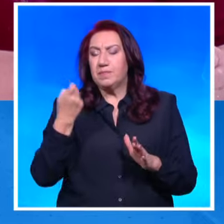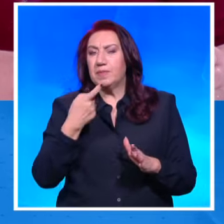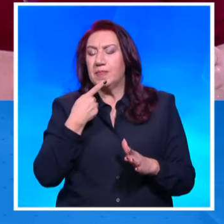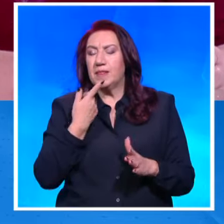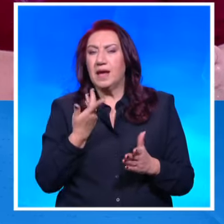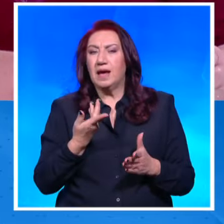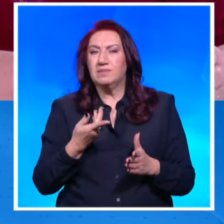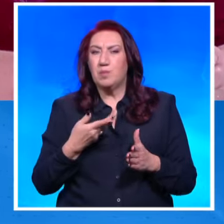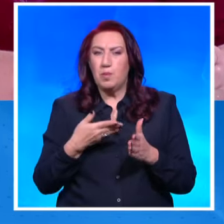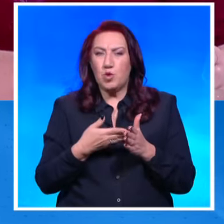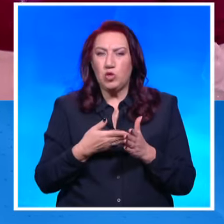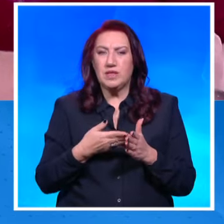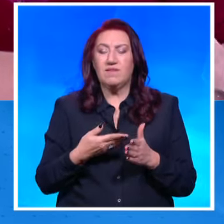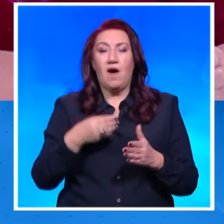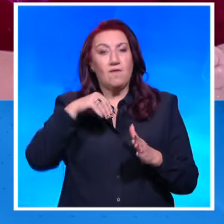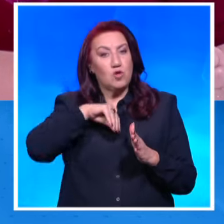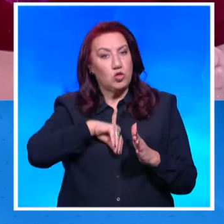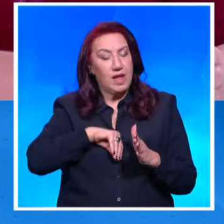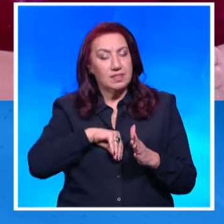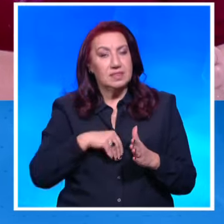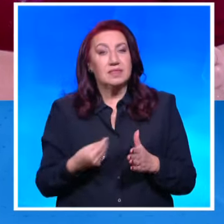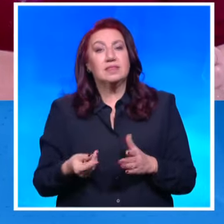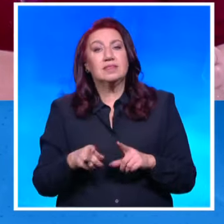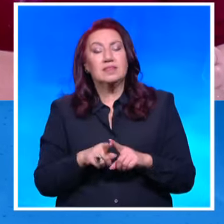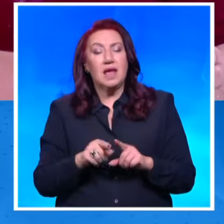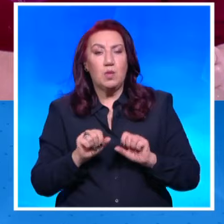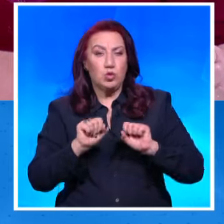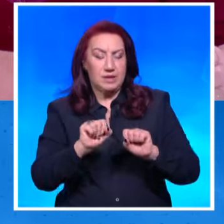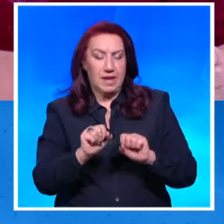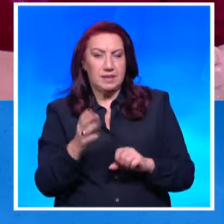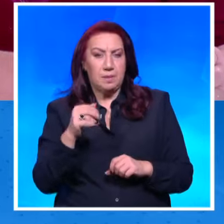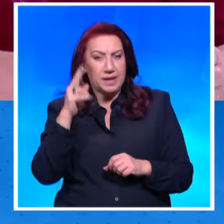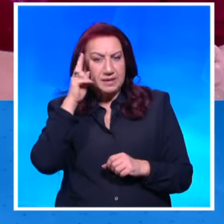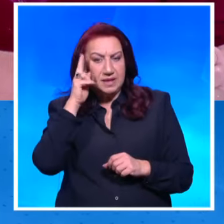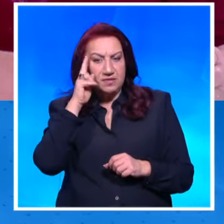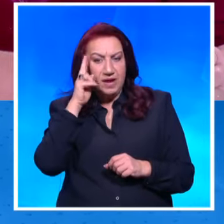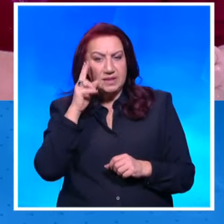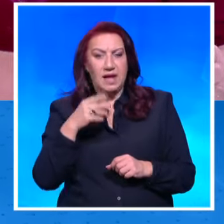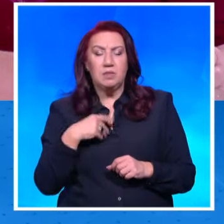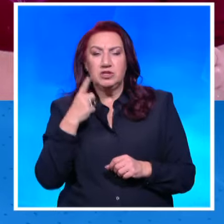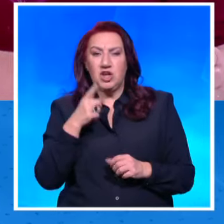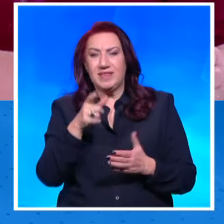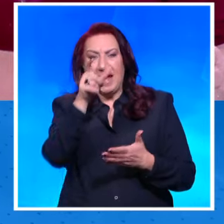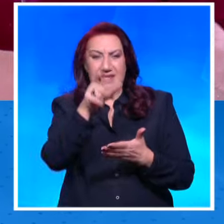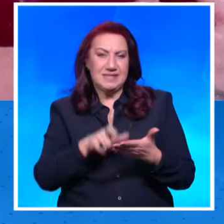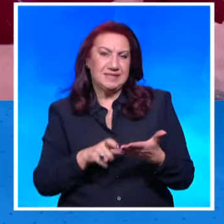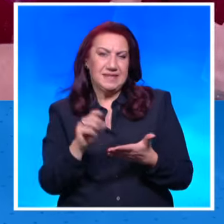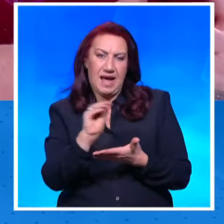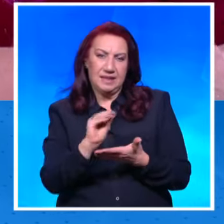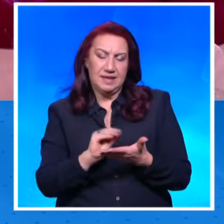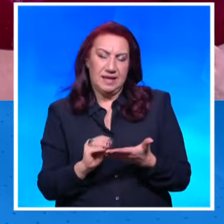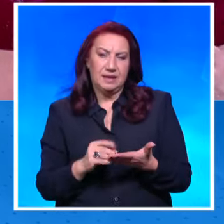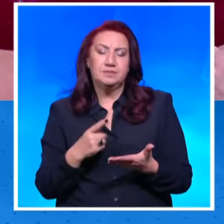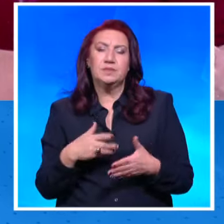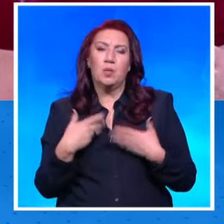Така че това също трябва да имаме предвид. Между другото, буквално преди 2 дни излезе една статия в списание Nature, посветена на така, бъдещето